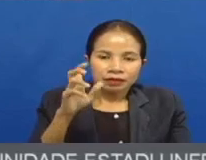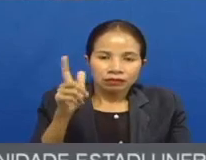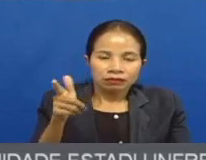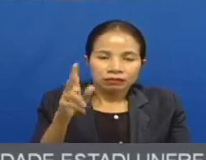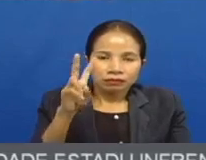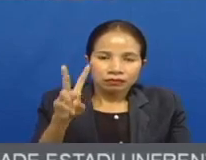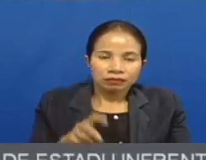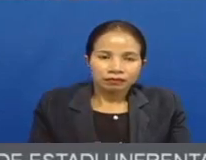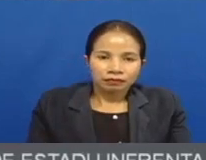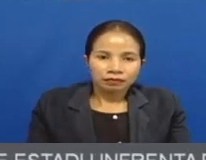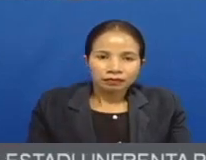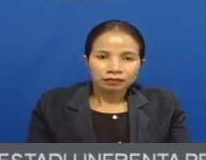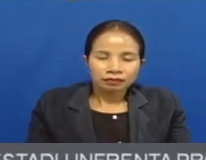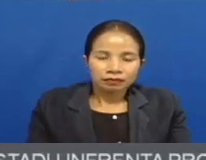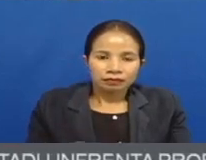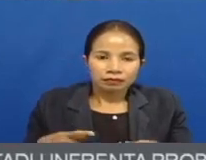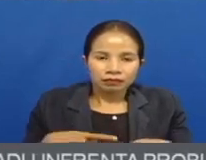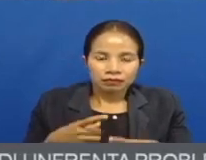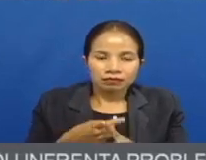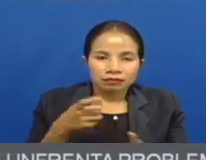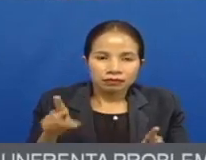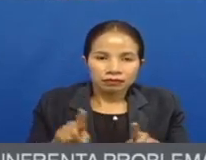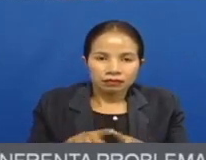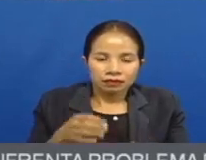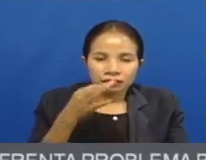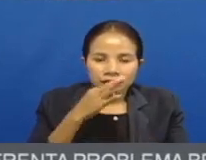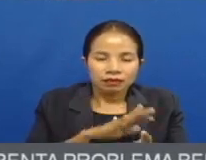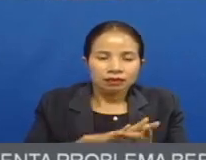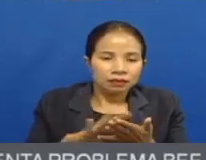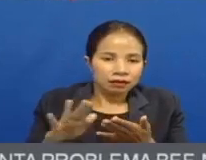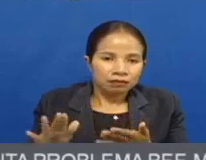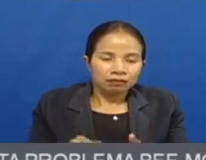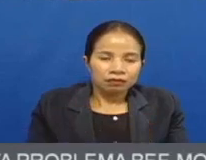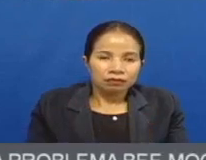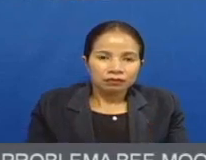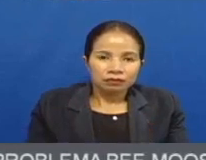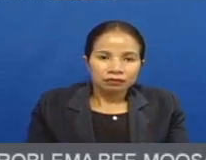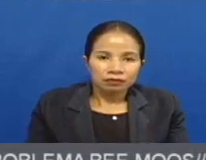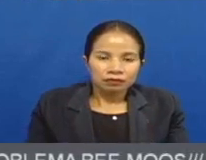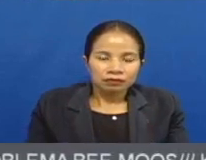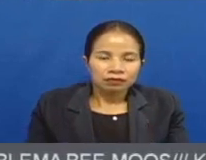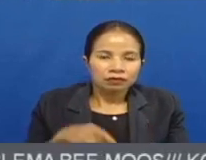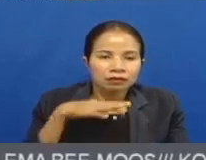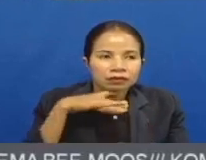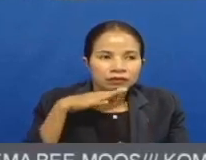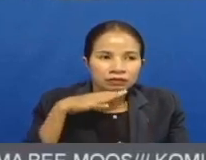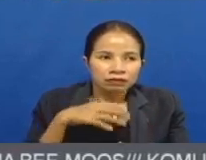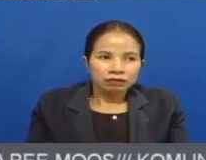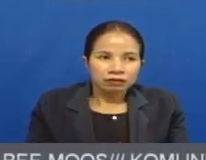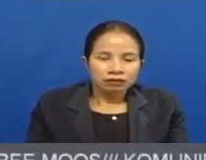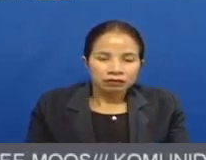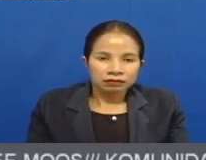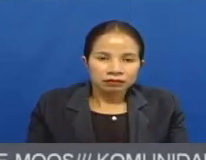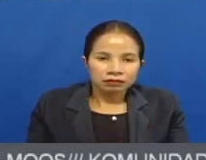422. Diaria kausa husi kansa hahang, kansa foer,